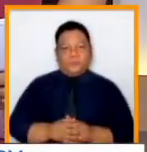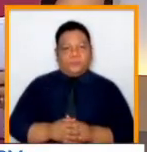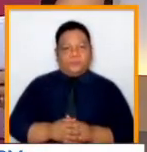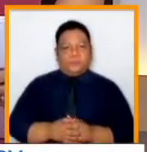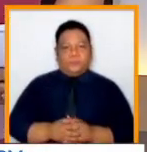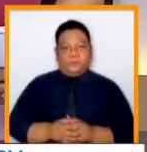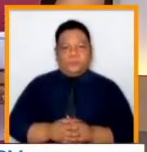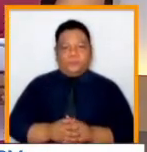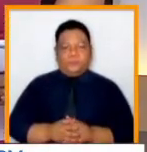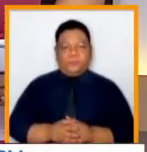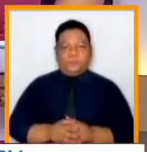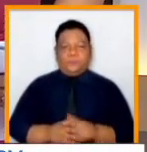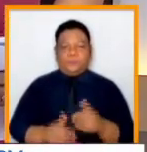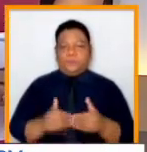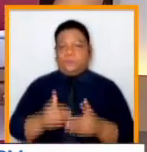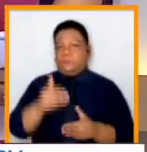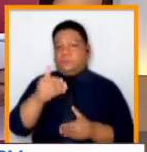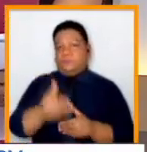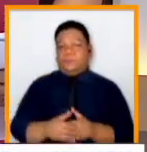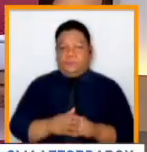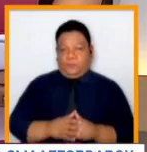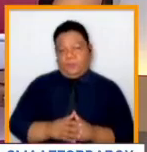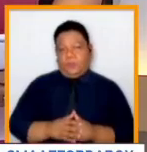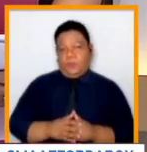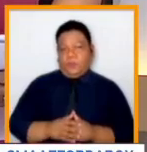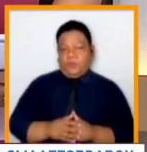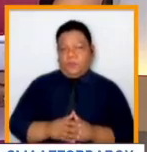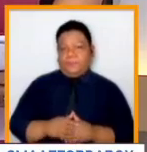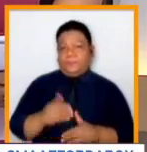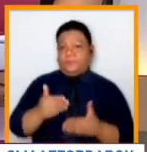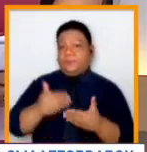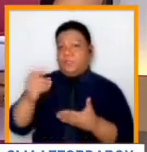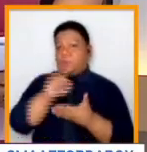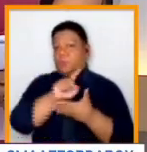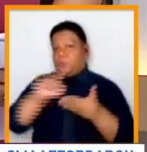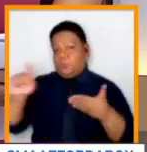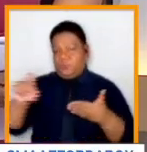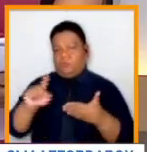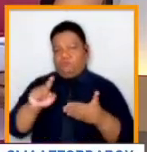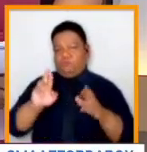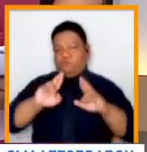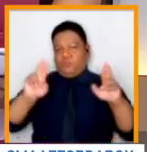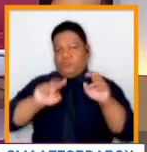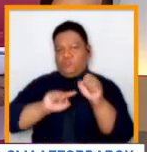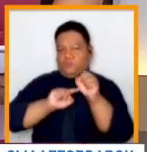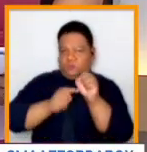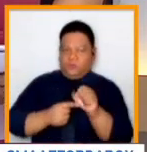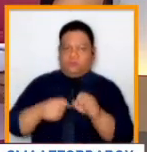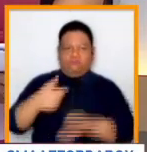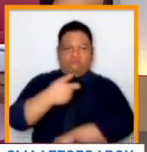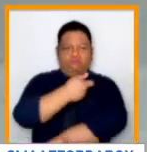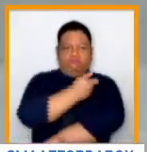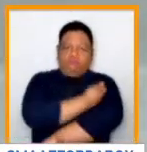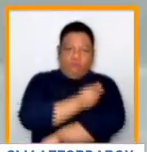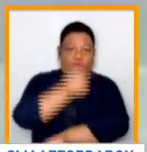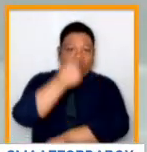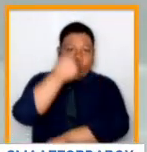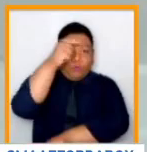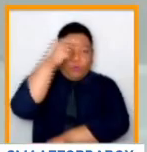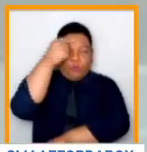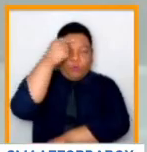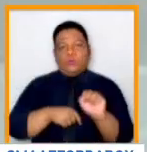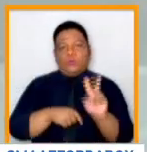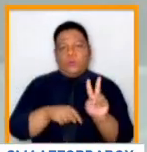Sa susunod na linggo na po, magsisimula ang bakunahan ng lahat ng 12 to 17 years old kahit walang karamdaman. November 3 sa Metro